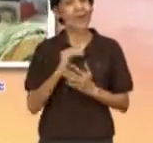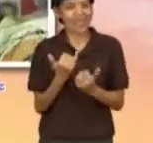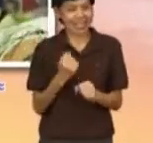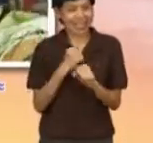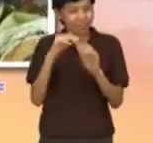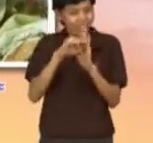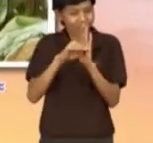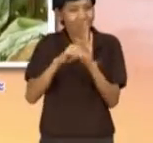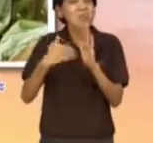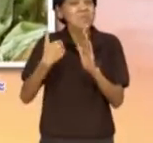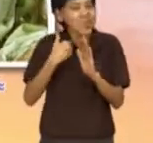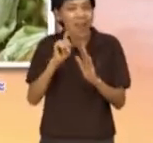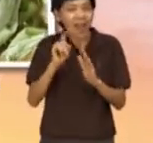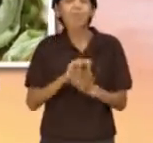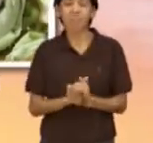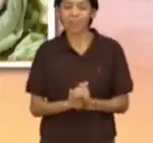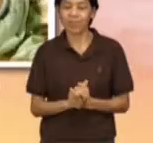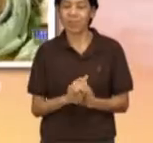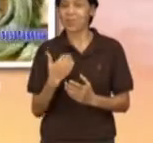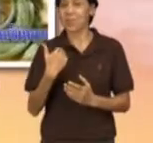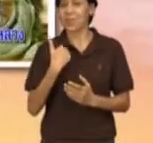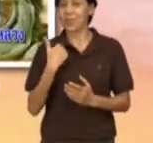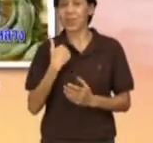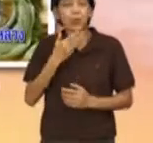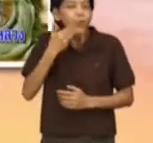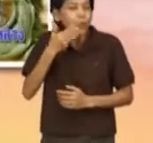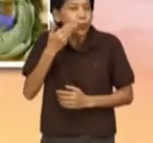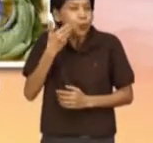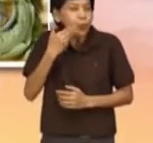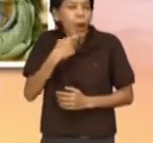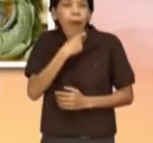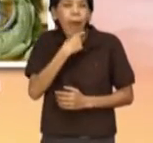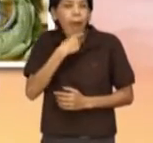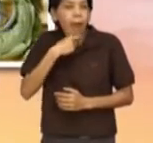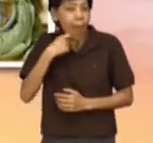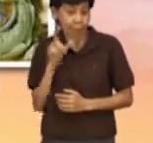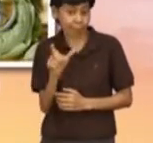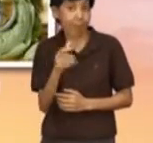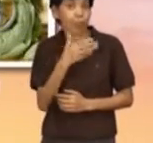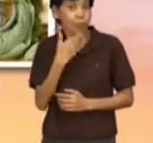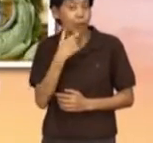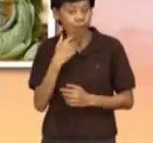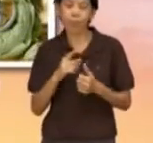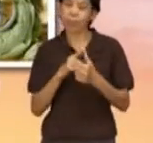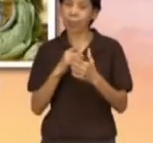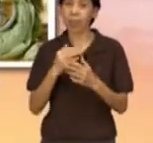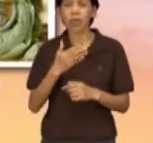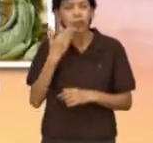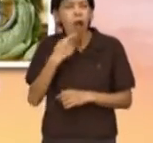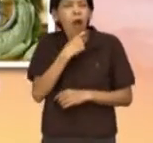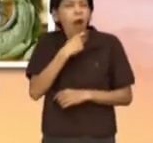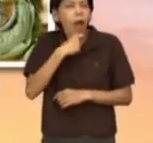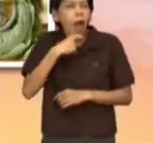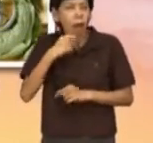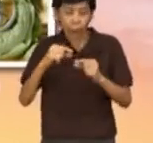อบกันดีกว่าค่ะเครื่องปรุงมีอะไรบ้างคะ ก่อนอื่นก็จะต้องมีพริก ค่ะ พริกแห้งนะคะ พริกแห้ง ทีนี้พริกแห้งเนี่ยเราจะ